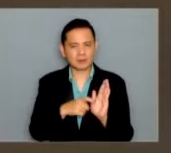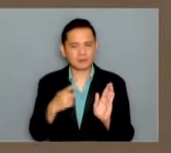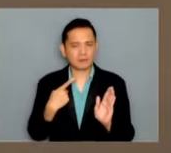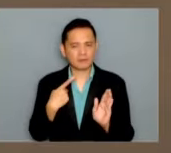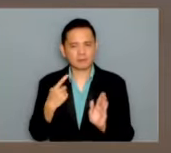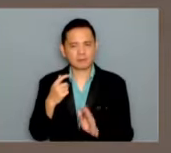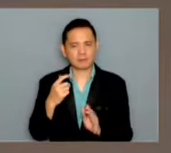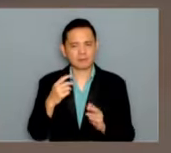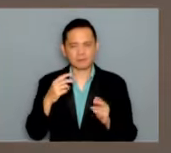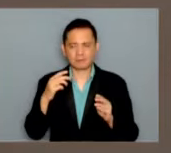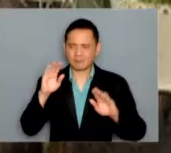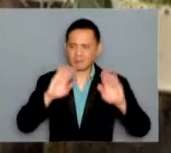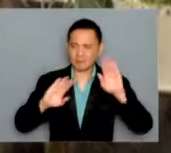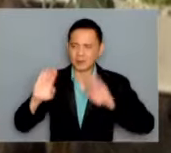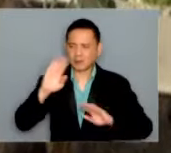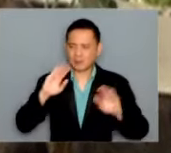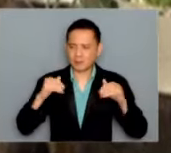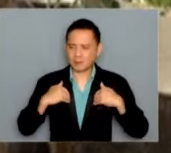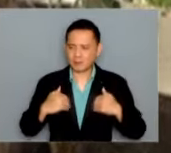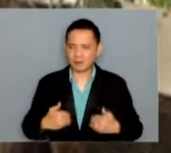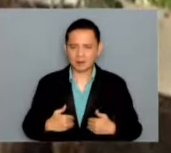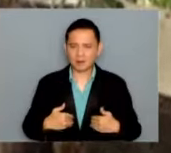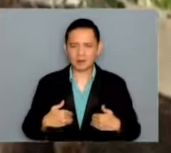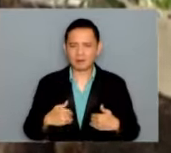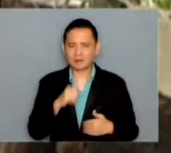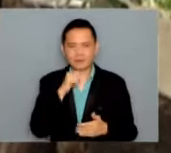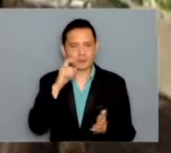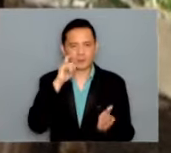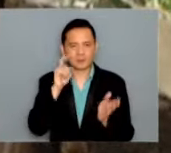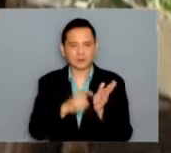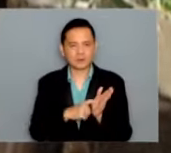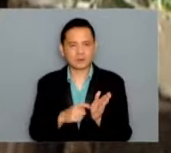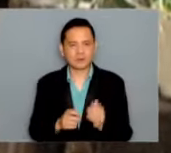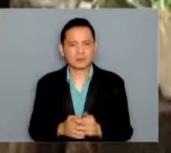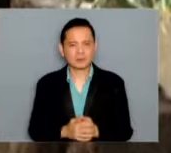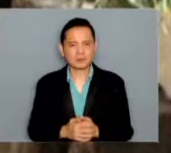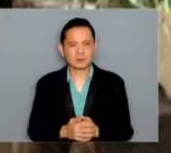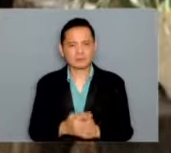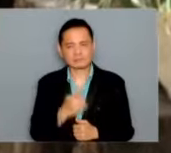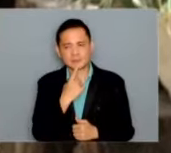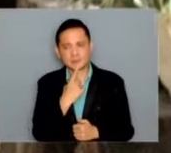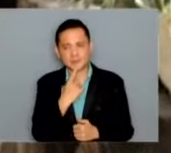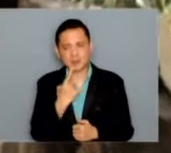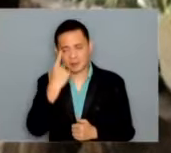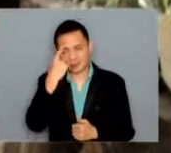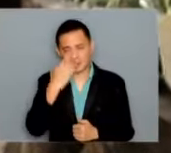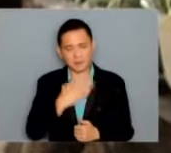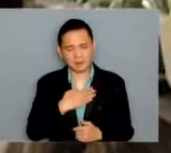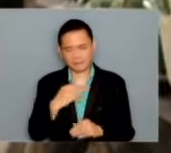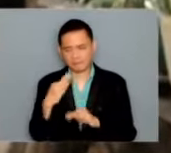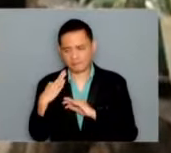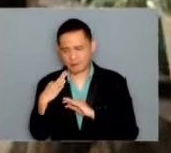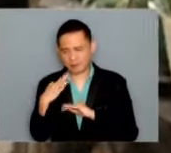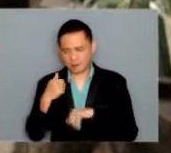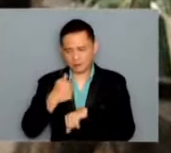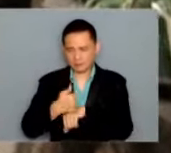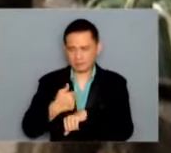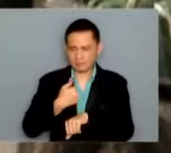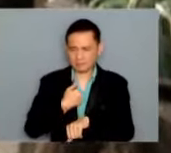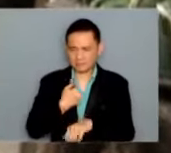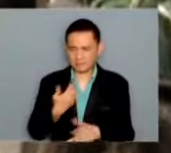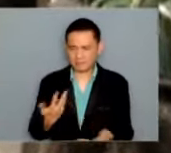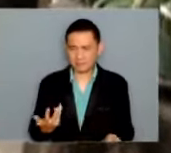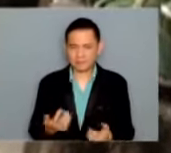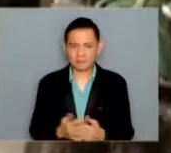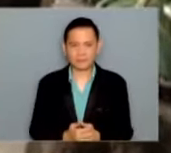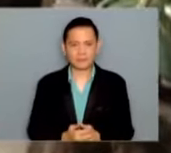naman masyadong nabigyan ng pansin. Kaya minsan sabi ko, parang kasalanan ko ba na nangyari kay PB yun?